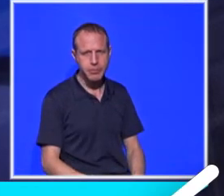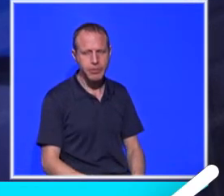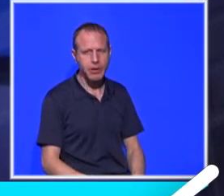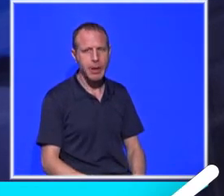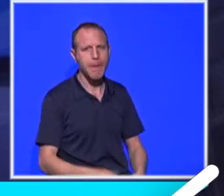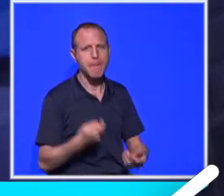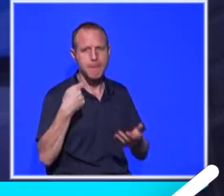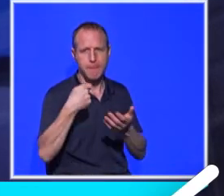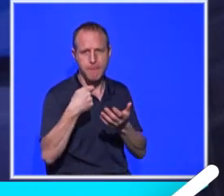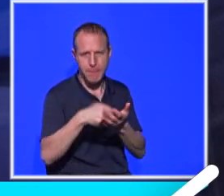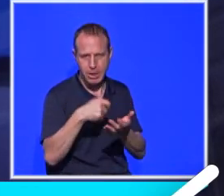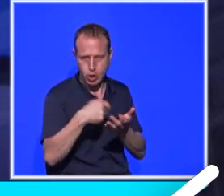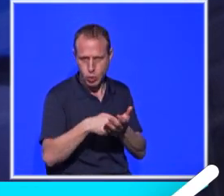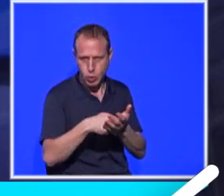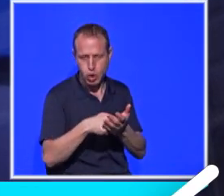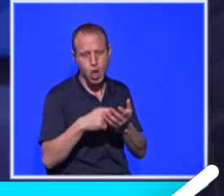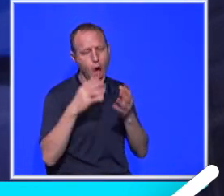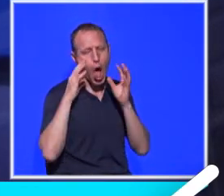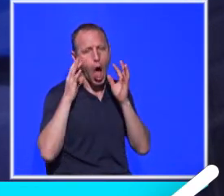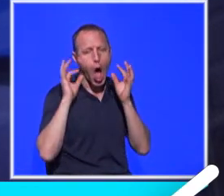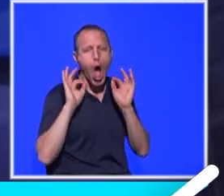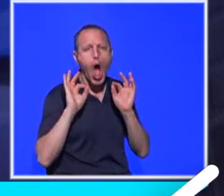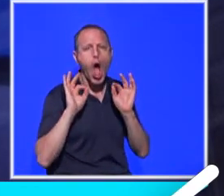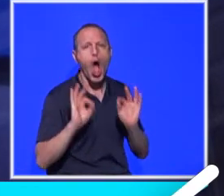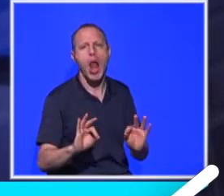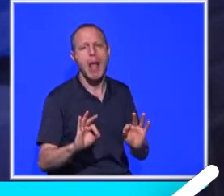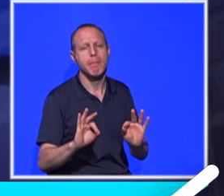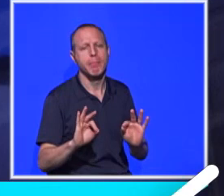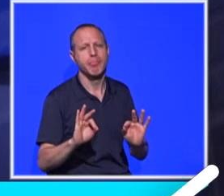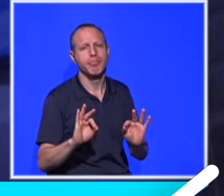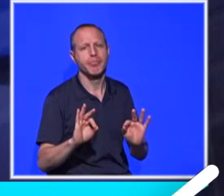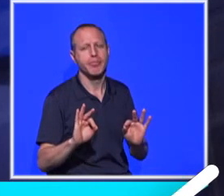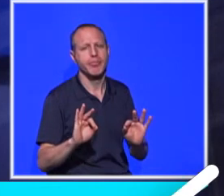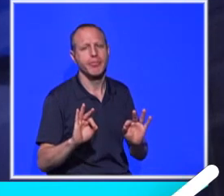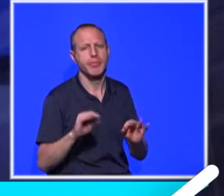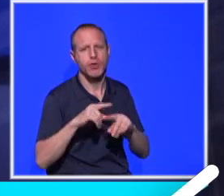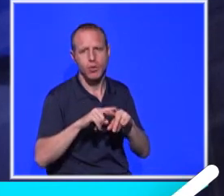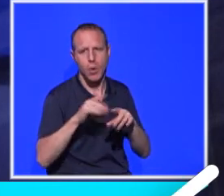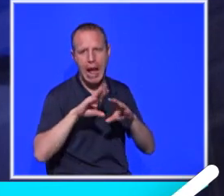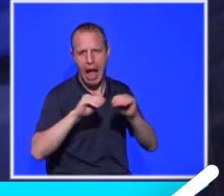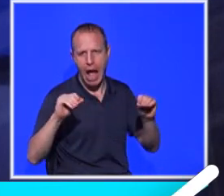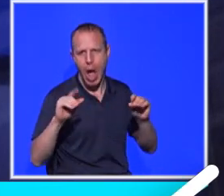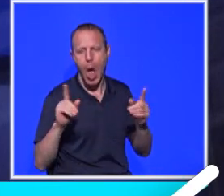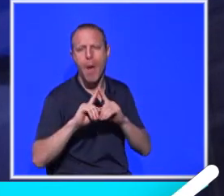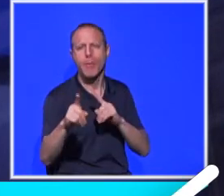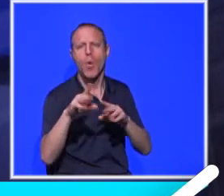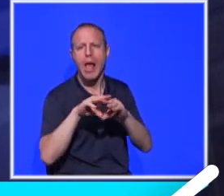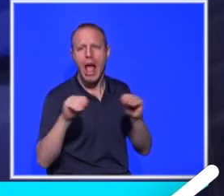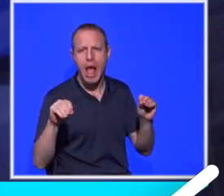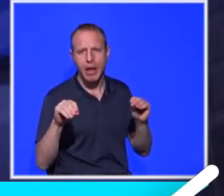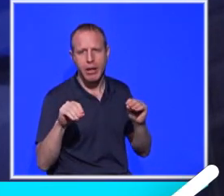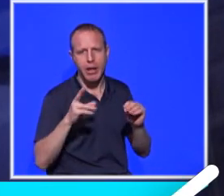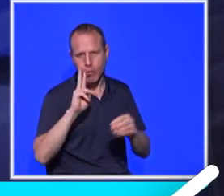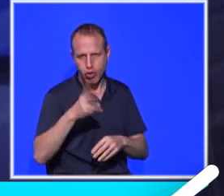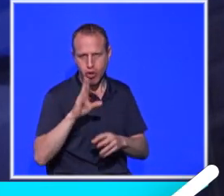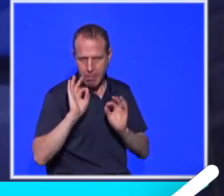כאילו פיצוי הולם בסוג של קרקע מול קרקע, איפה